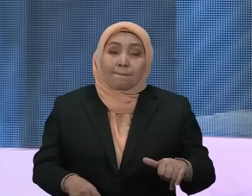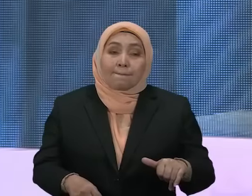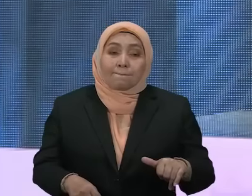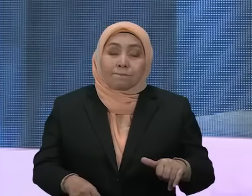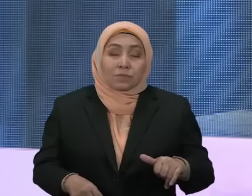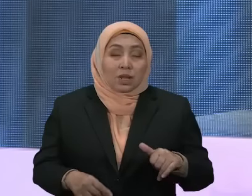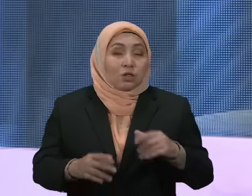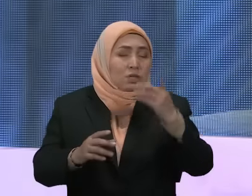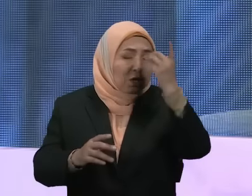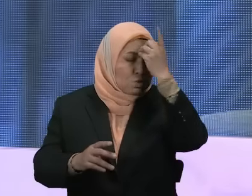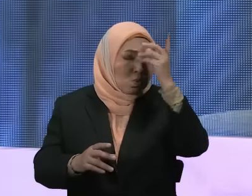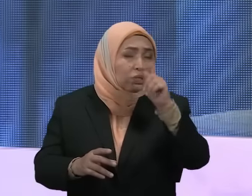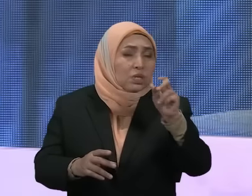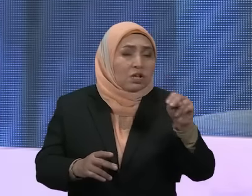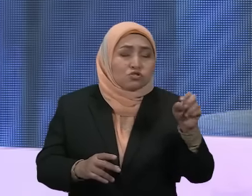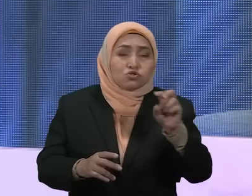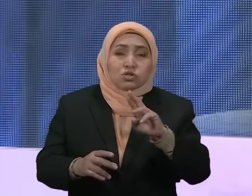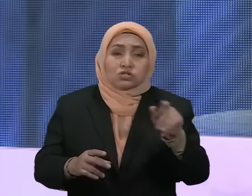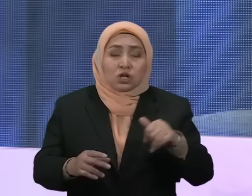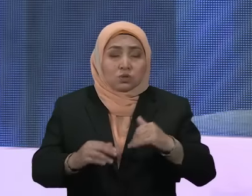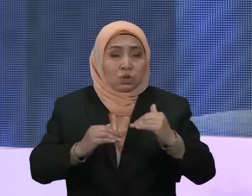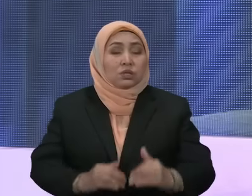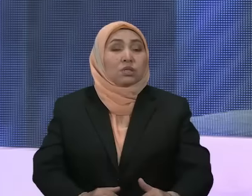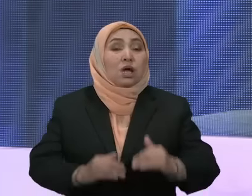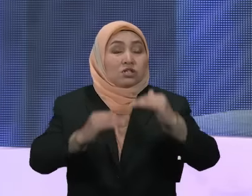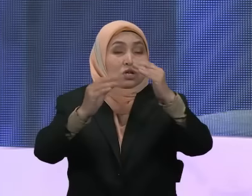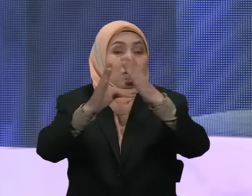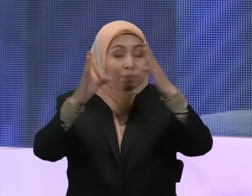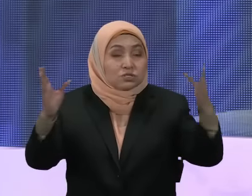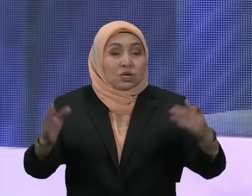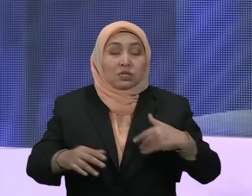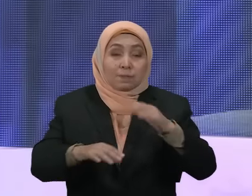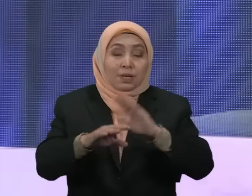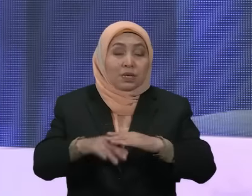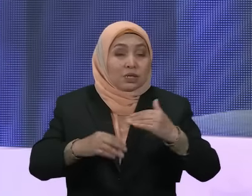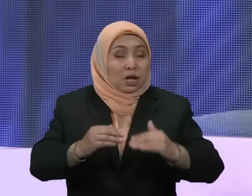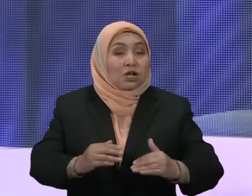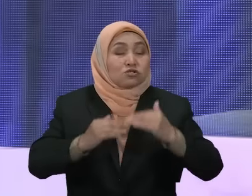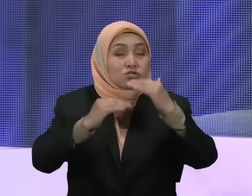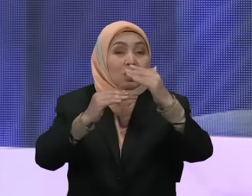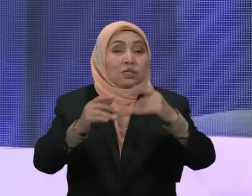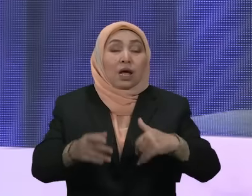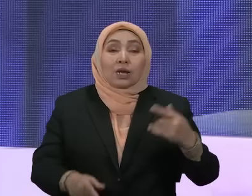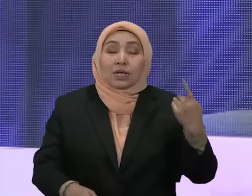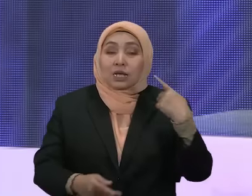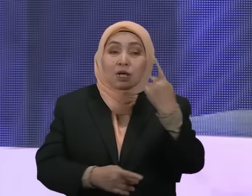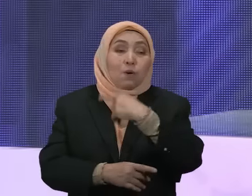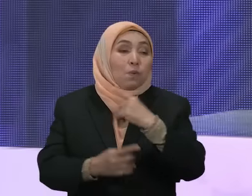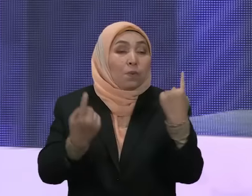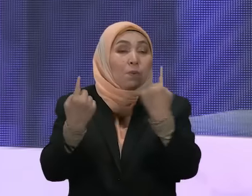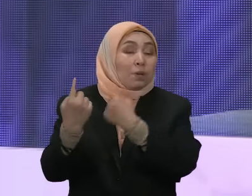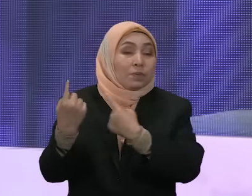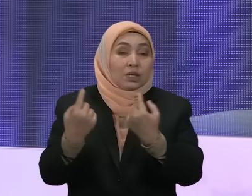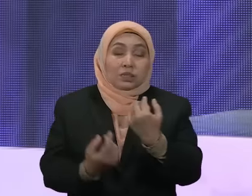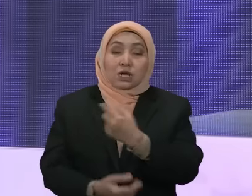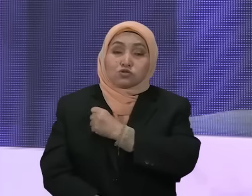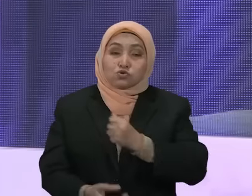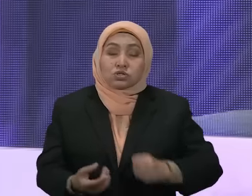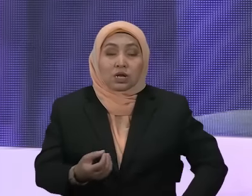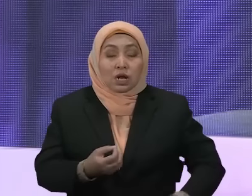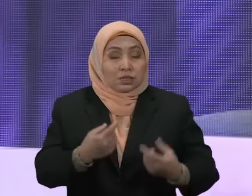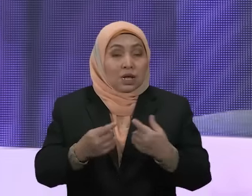sesuatu datuk Tan Sri itu namanya satu darjah kebesaran. Biasa kita cakap begitu kan. Bila ada hari keputeraan sultan ataupun raja, dia akan